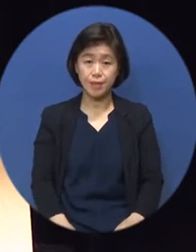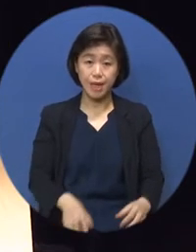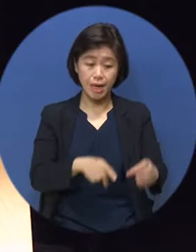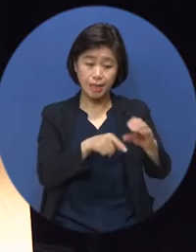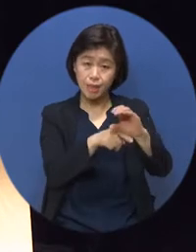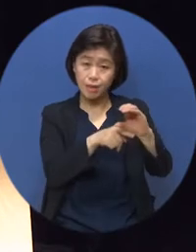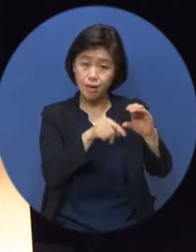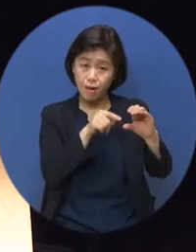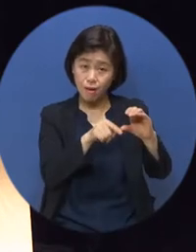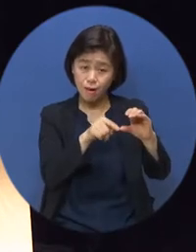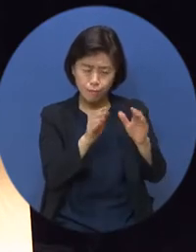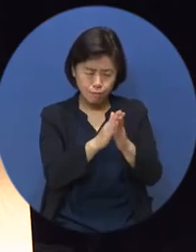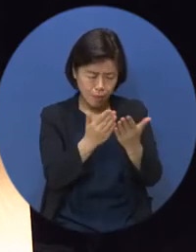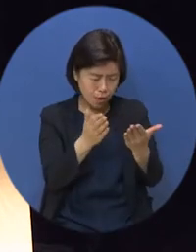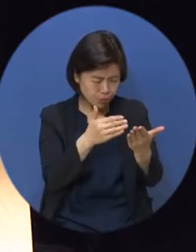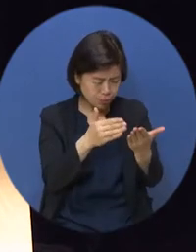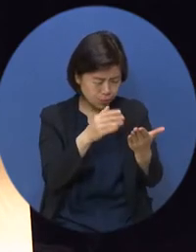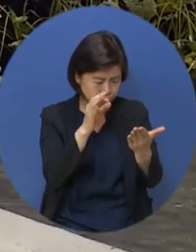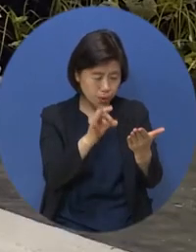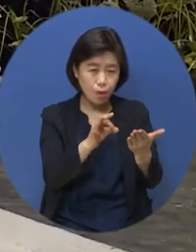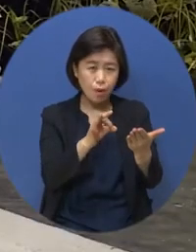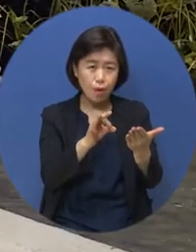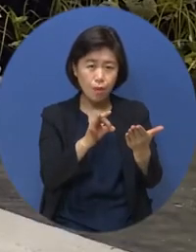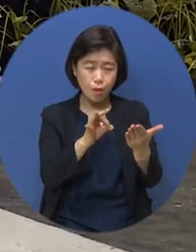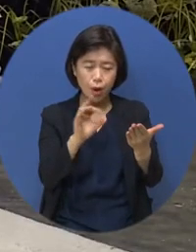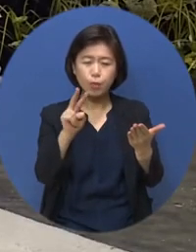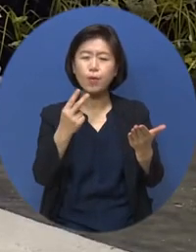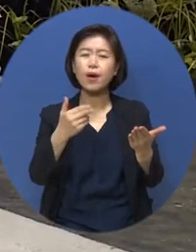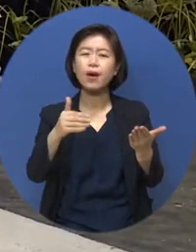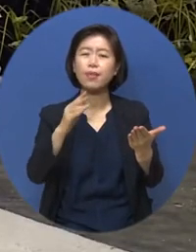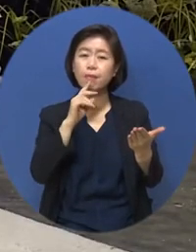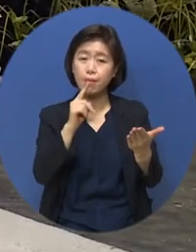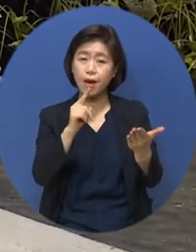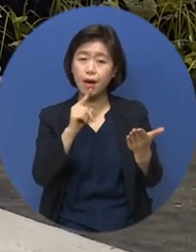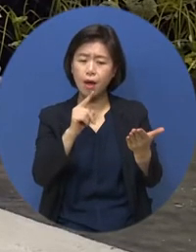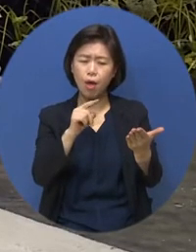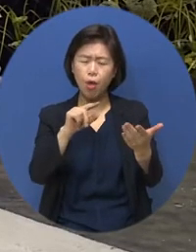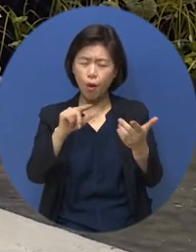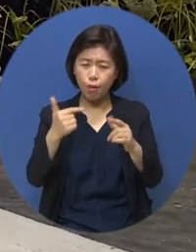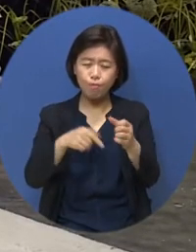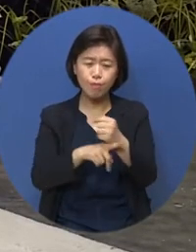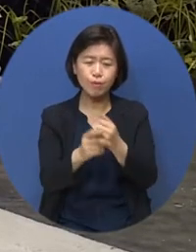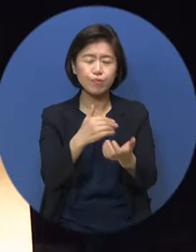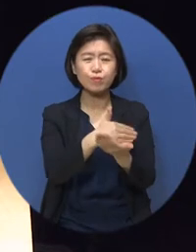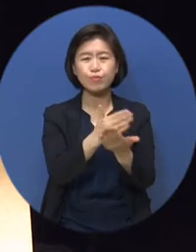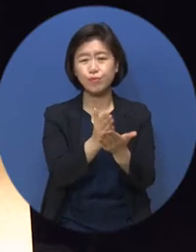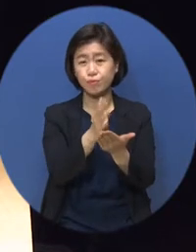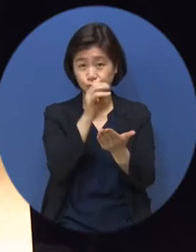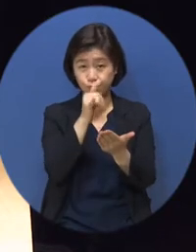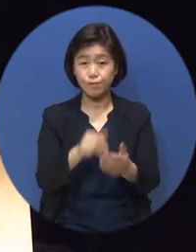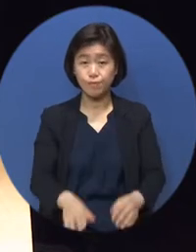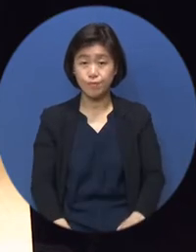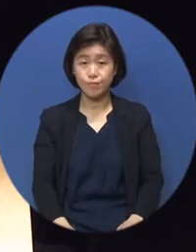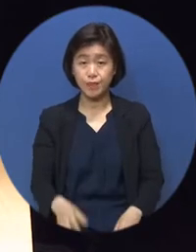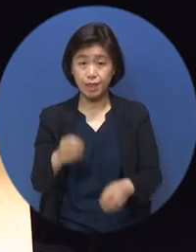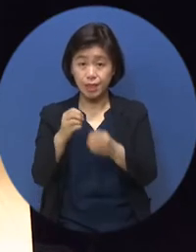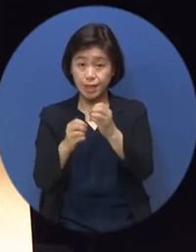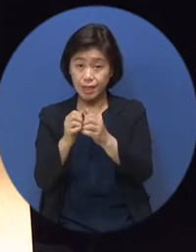넘는 중의성을 갖고 있습니다. 그만큼 다의적으로 해석되는 말이라는 것입니다. 시인은 개